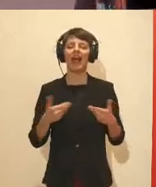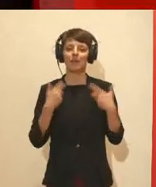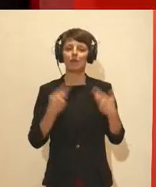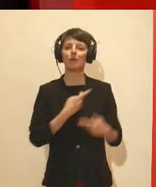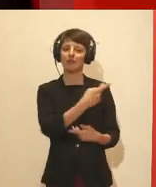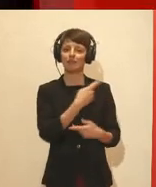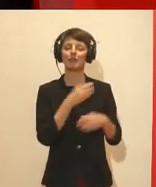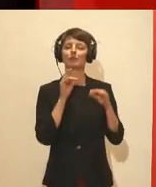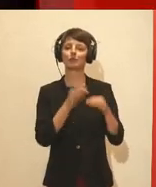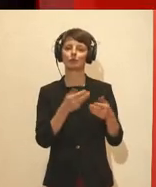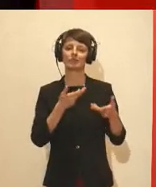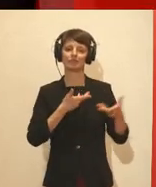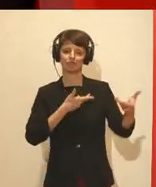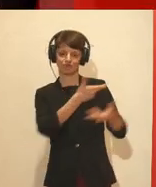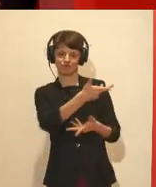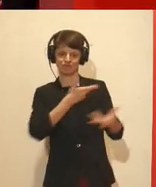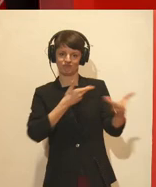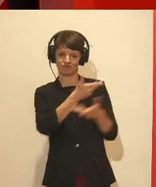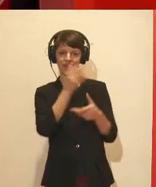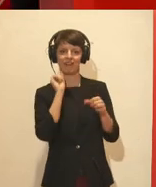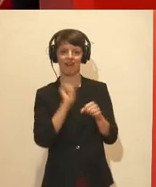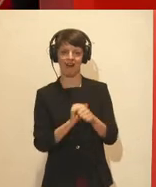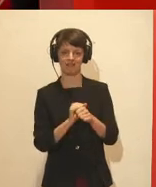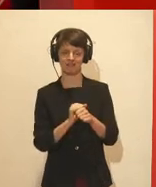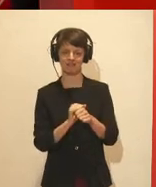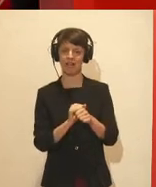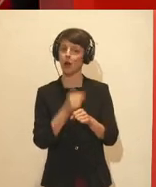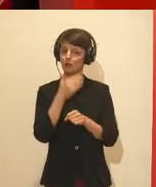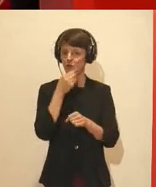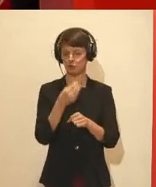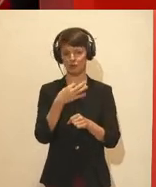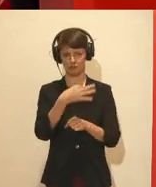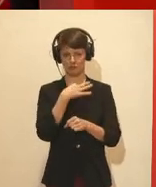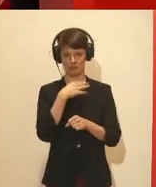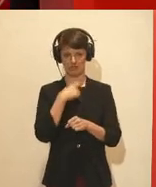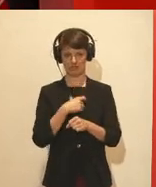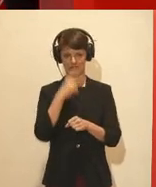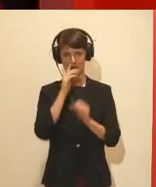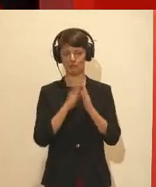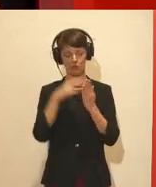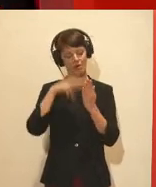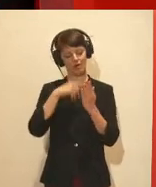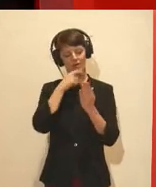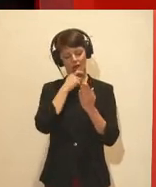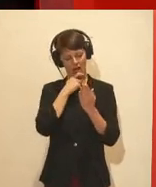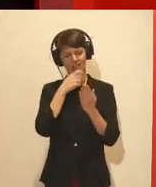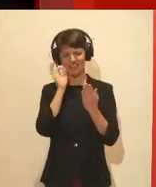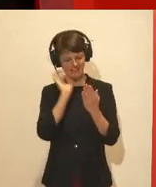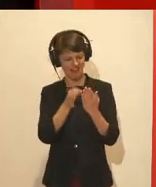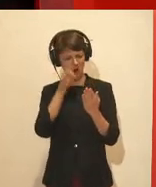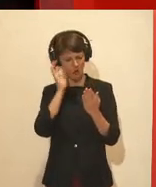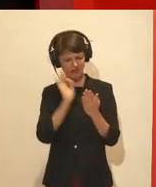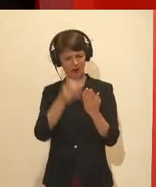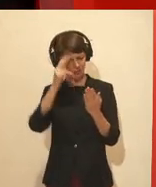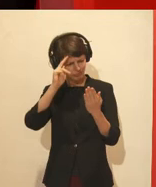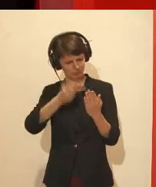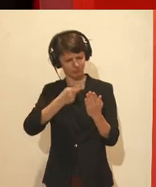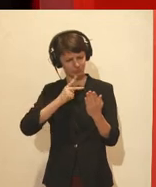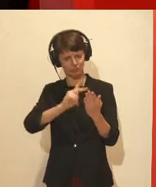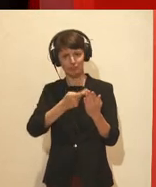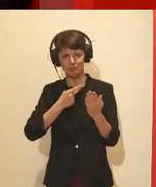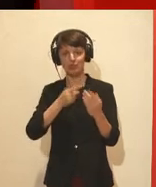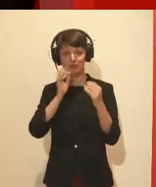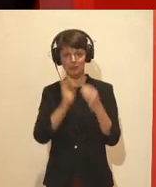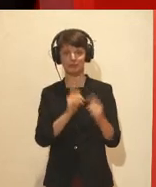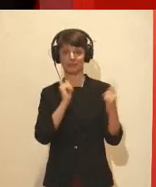miteinander diskutieren können das ist ja schön auch für jemanden wie mich wenn man ein buch liest und sagt genau so sehe ich das auch und dann kann man